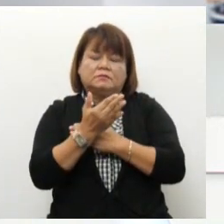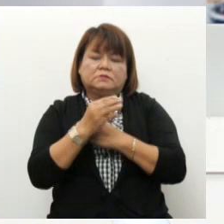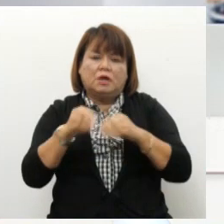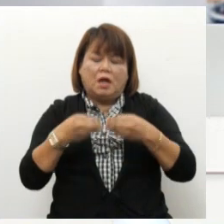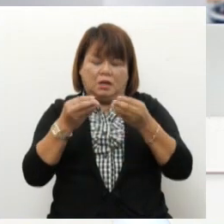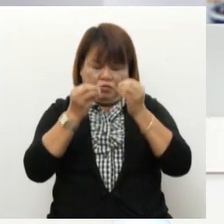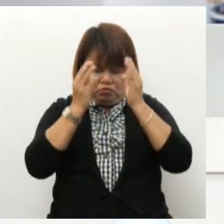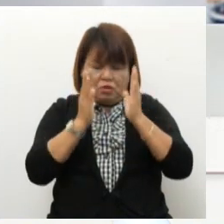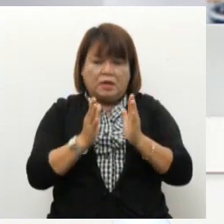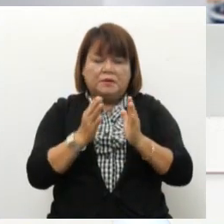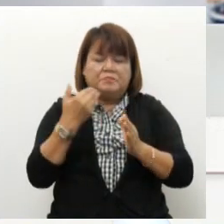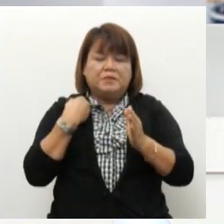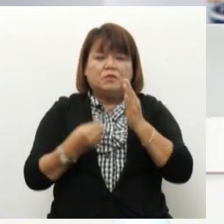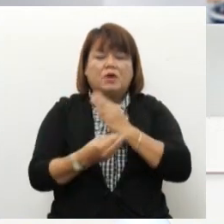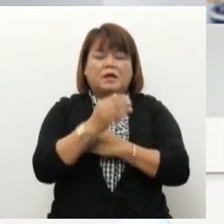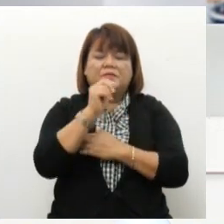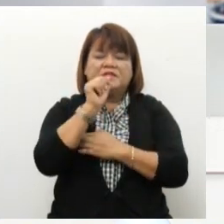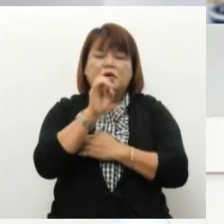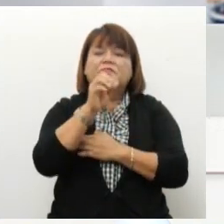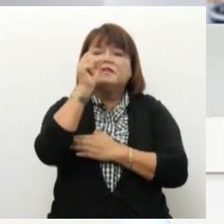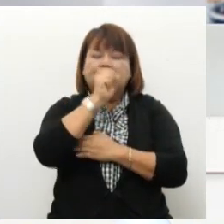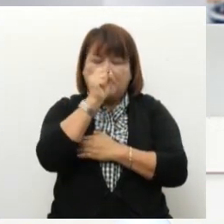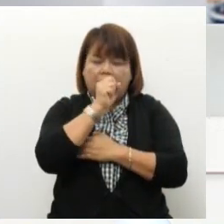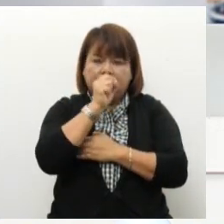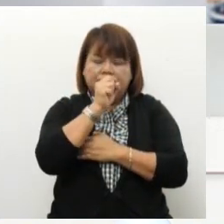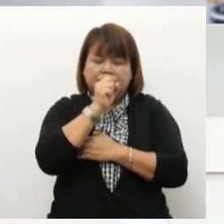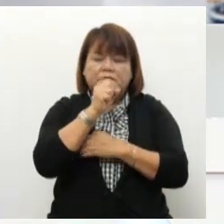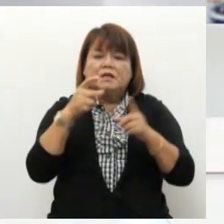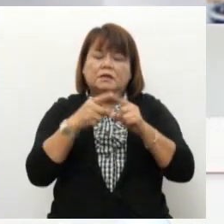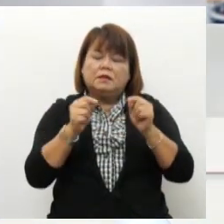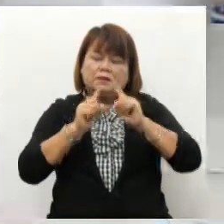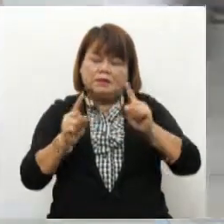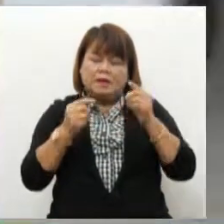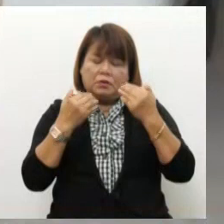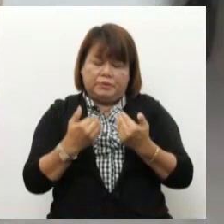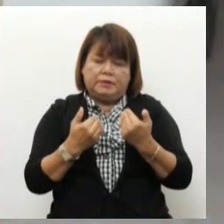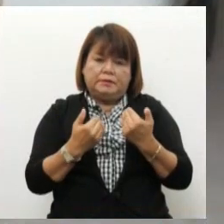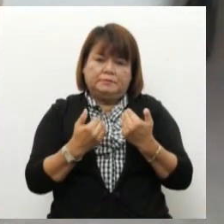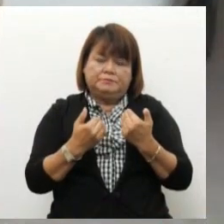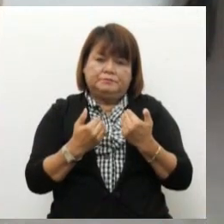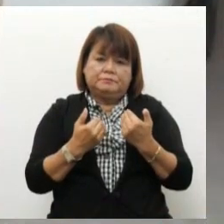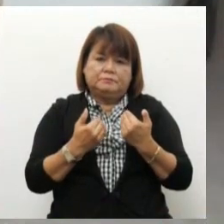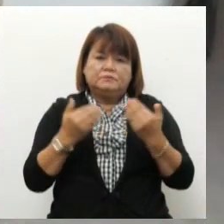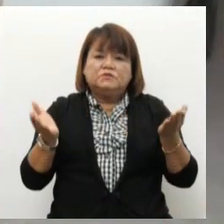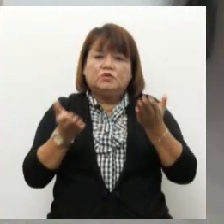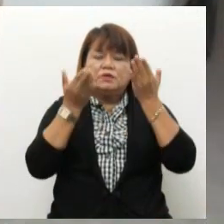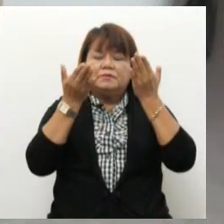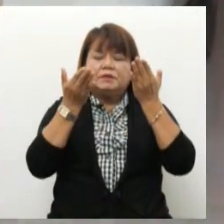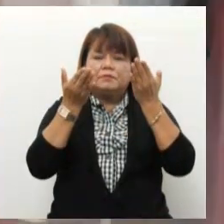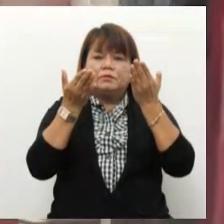ครูเหล่านั้นได้มีโอกาสได้มาสอบสัมภาษณ์ซึ่งผมคิดว่าเรื่องต่างๆเหล่านี้คือการที่ส่งเสริมสนับสนุ